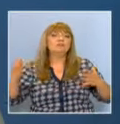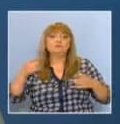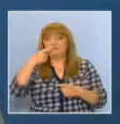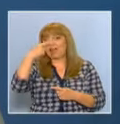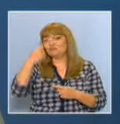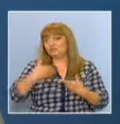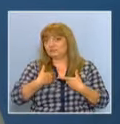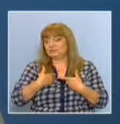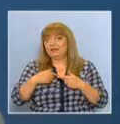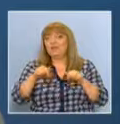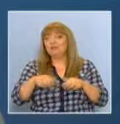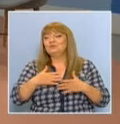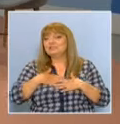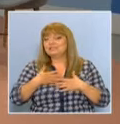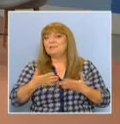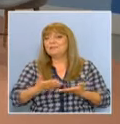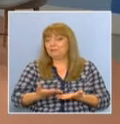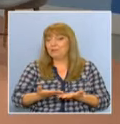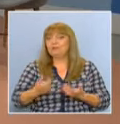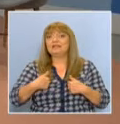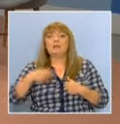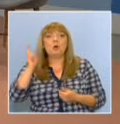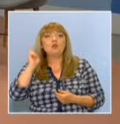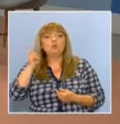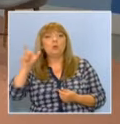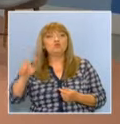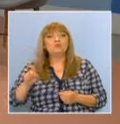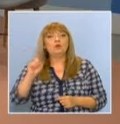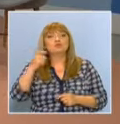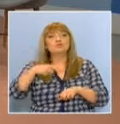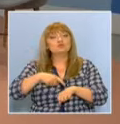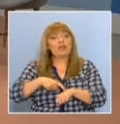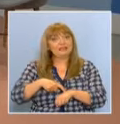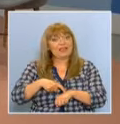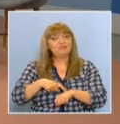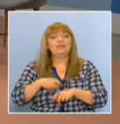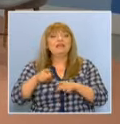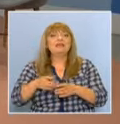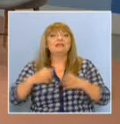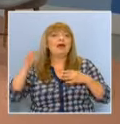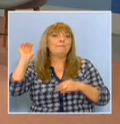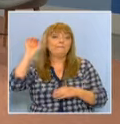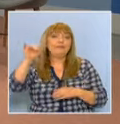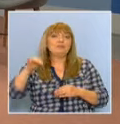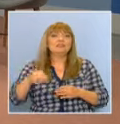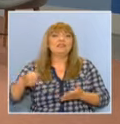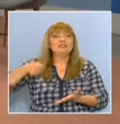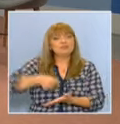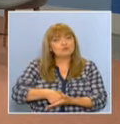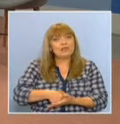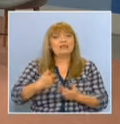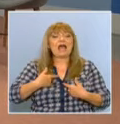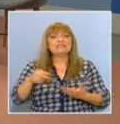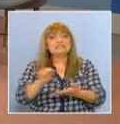да благодаря, нали, на моята учителка госпожа Дачева, защото тя беше изключително настоятелна аз да се запиша на школа по